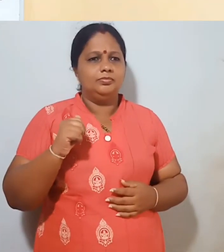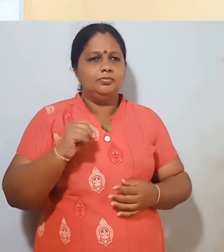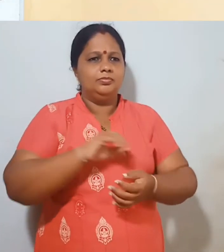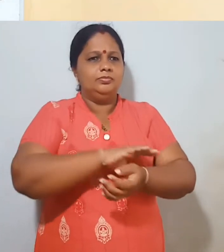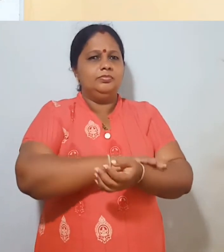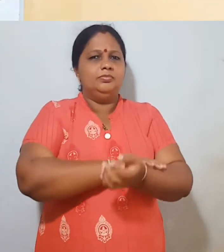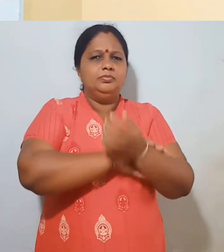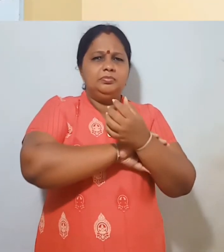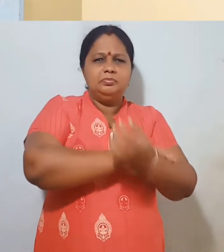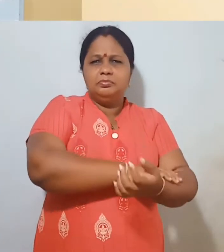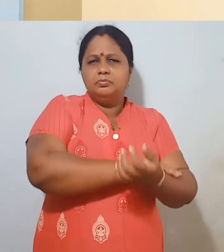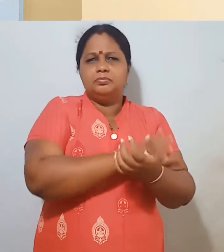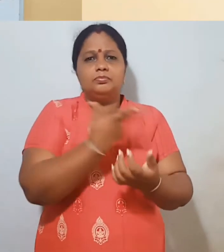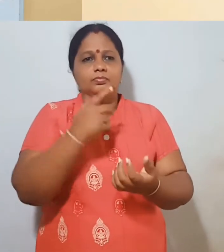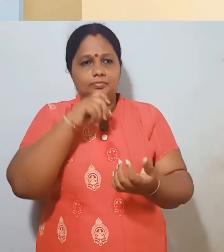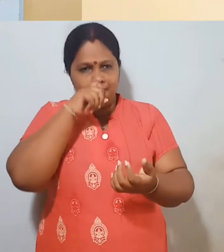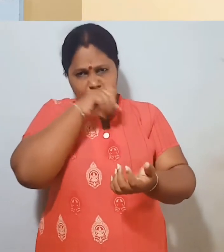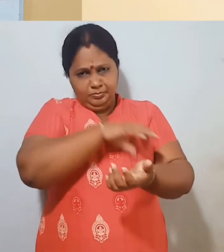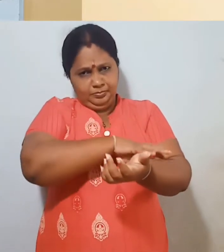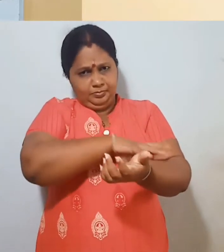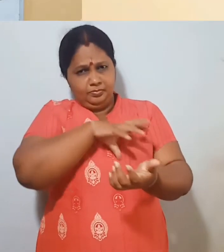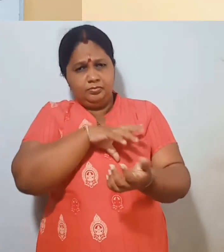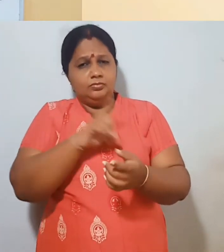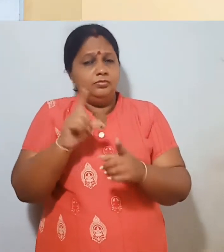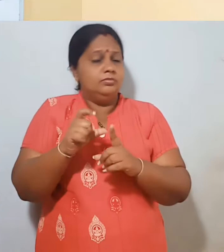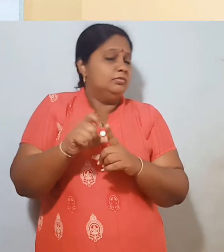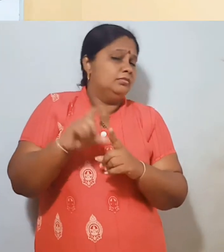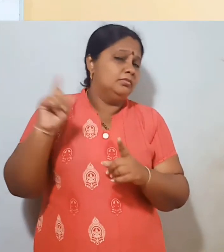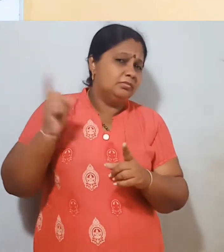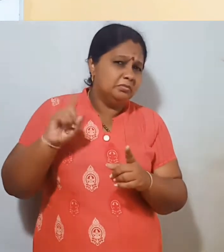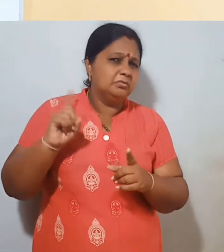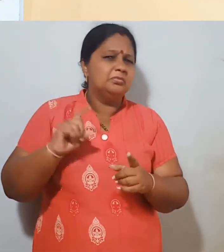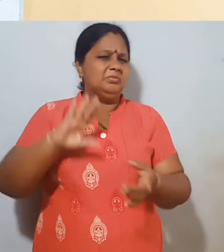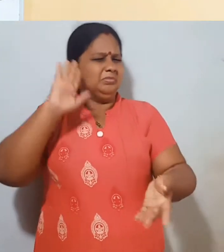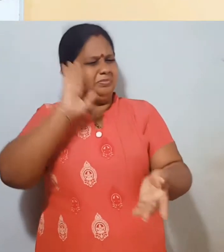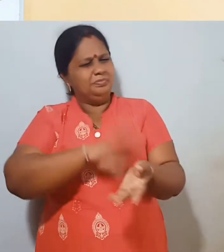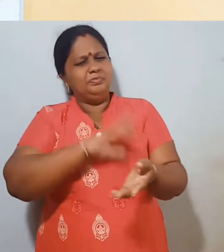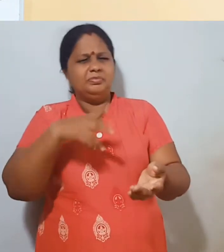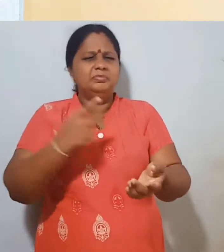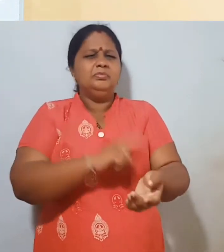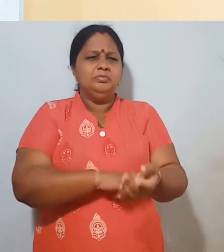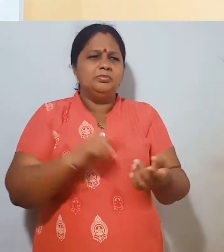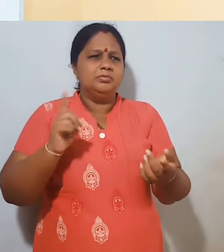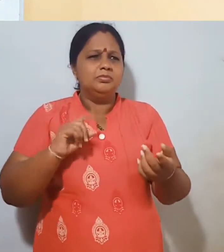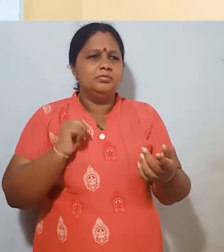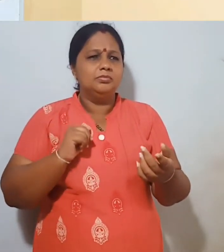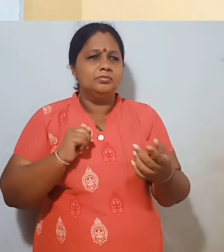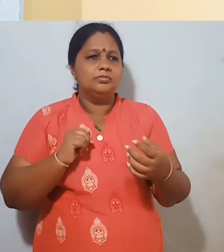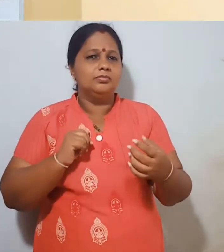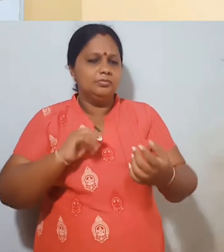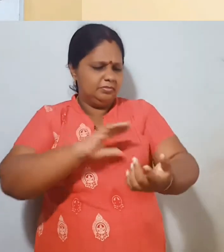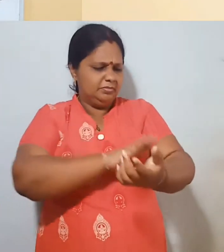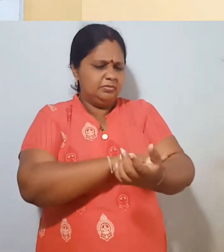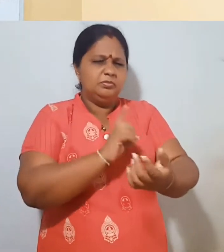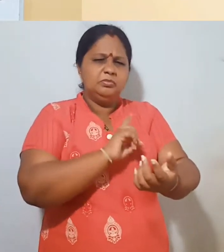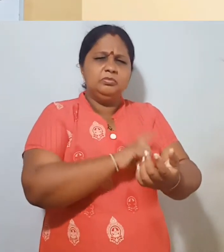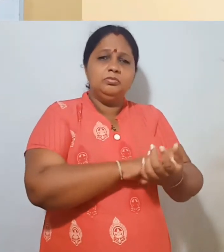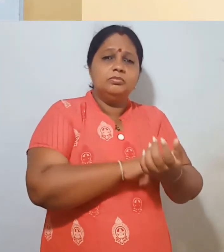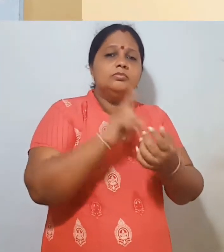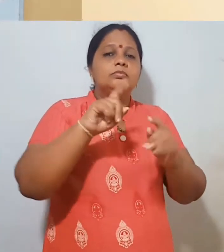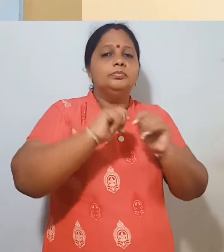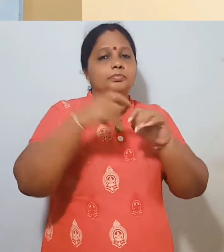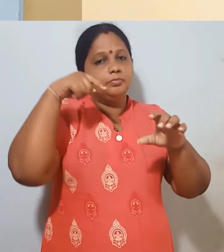அசைக்க இயலாம இருக்கு, வீங்கி இருக்கு, கடும் நோவா இருக்கு, ஏதோ அடிபட்டோ விழுந்த ஏதோ ஒன்று இருக்கு அப்படின்னு சொன்னா அங்க ஒரு உடைவு